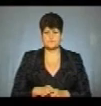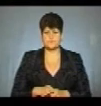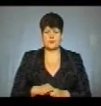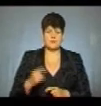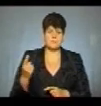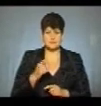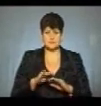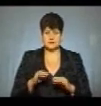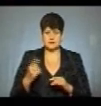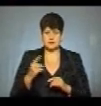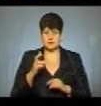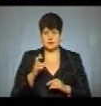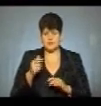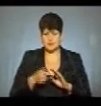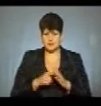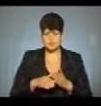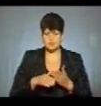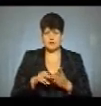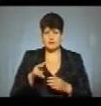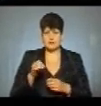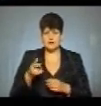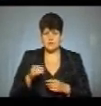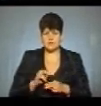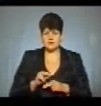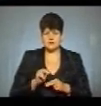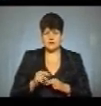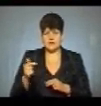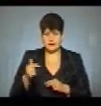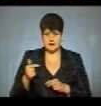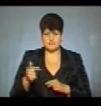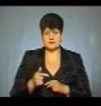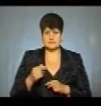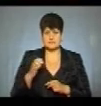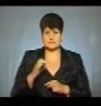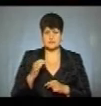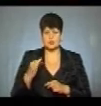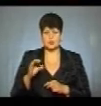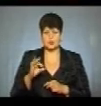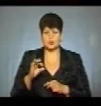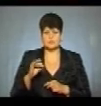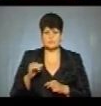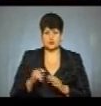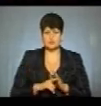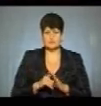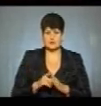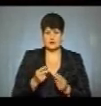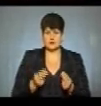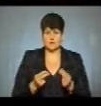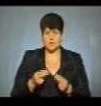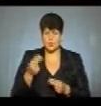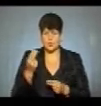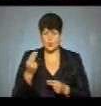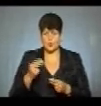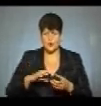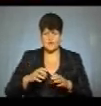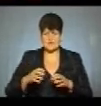Вперше учнів 1-го Б-класу за допомогою «Лего» навчає грамоти Світлана Юсипчук. Розпочинає з дітьми гру «Кольорові